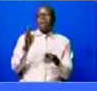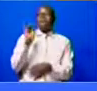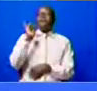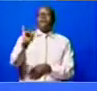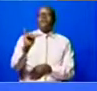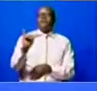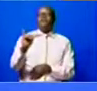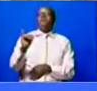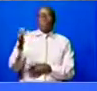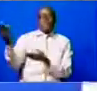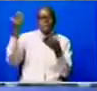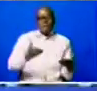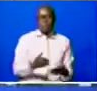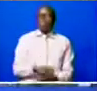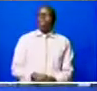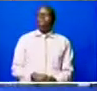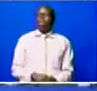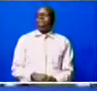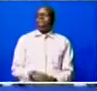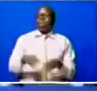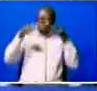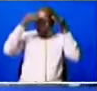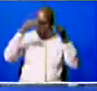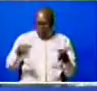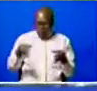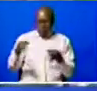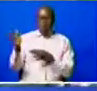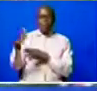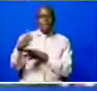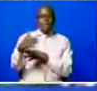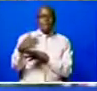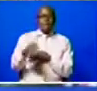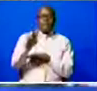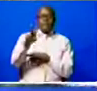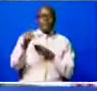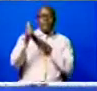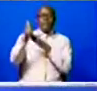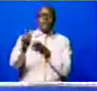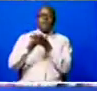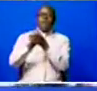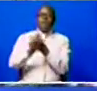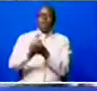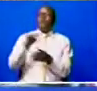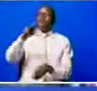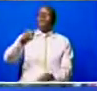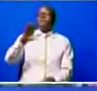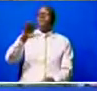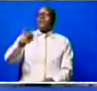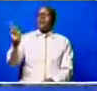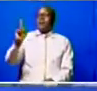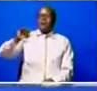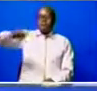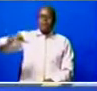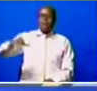we'll receive it. Kauli hizo zilizotolewa Alhamisi na viongozi wawili wakuu wa chama cha Jubilee katika bunge la kaunti ya Nairobi